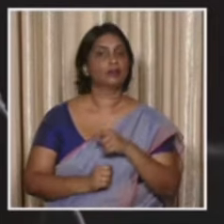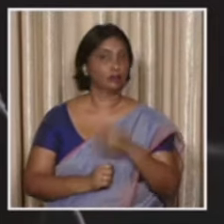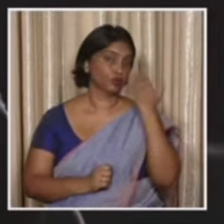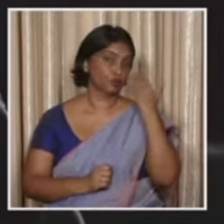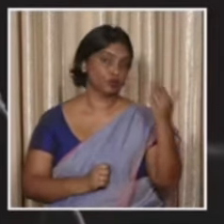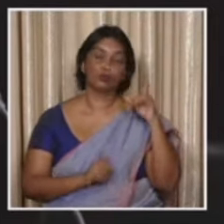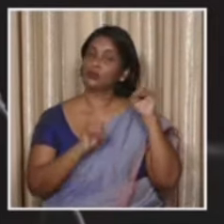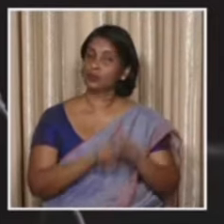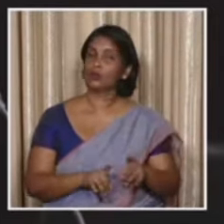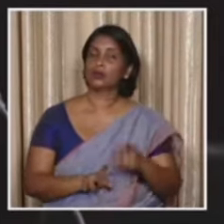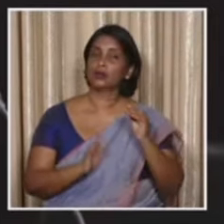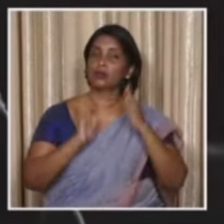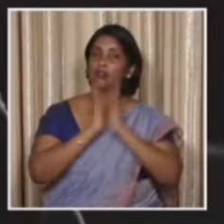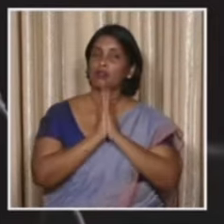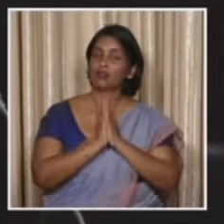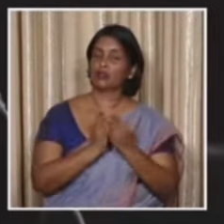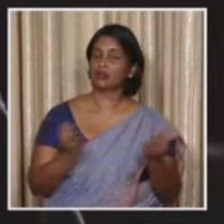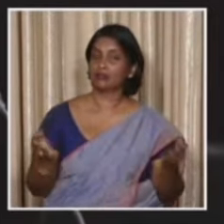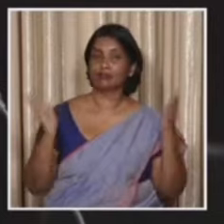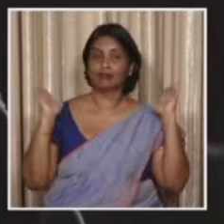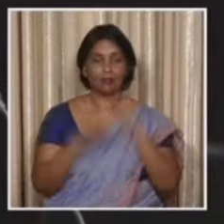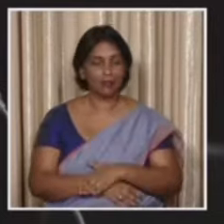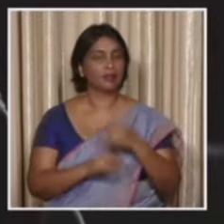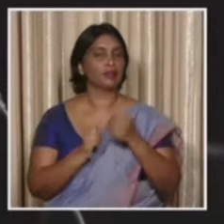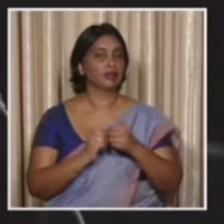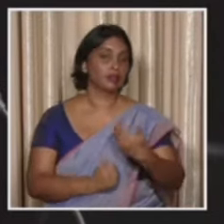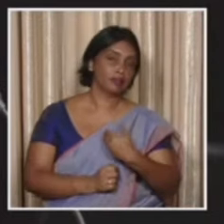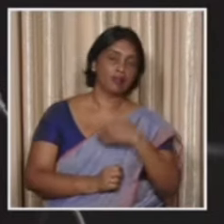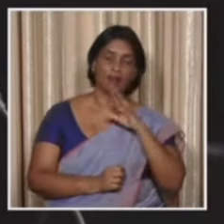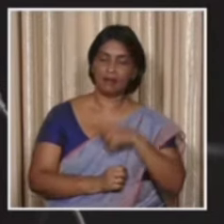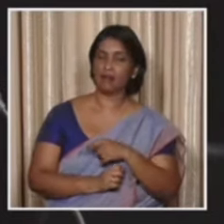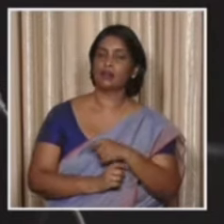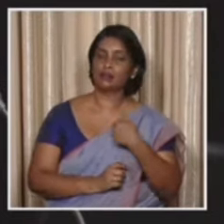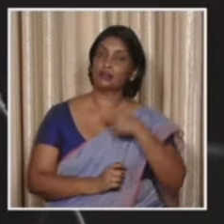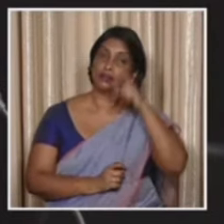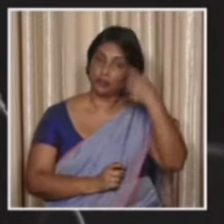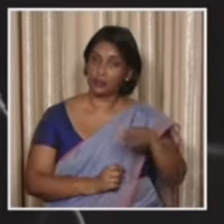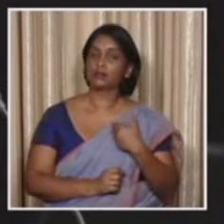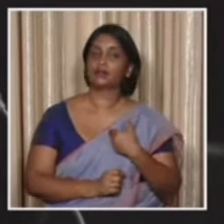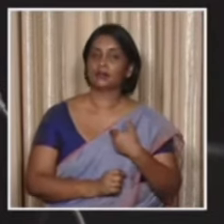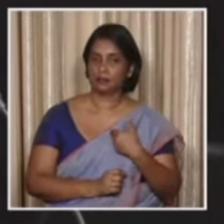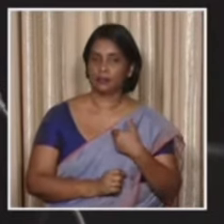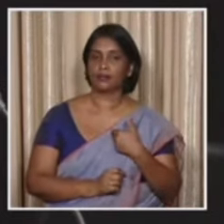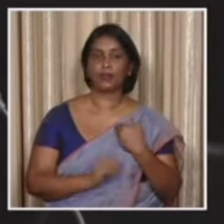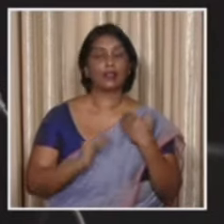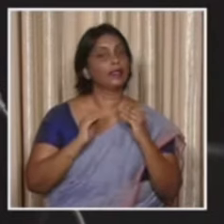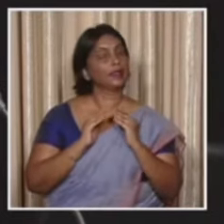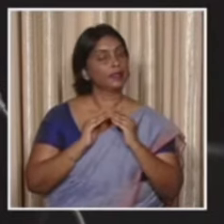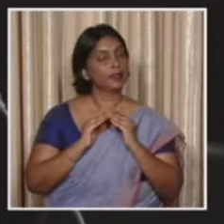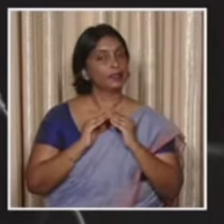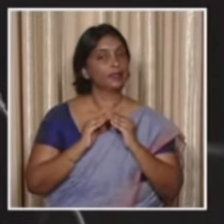இருக்கின்ற ஒருவராக இருந்திருக்கிறார். அதே நேரம் தன் வீட்டுக்கு வருபவர்களை சக அரசியல் நண்பர்களை